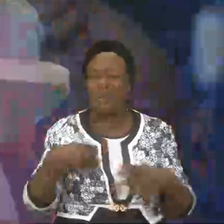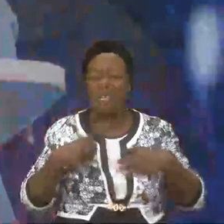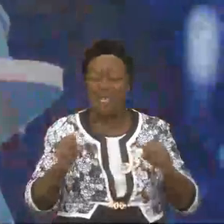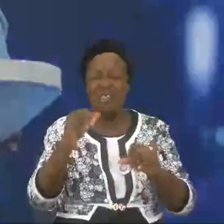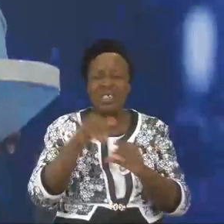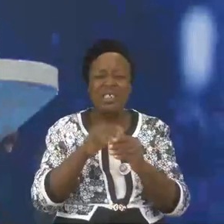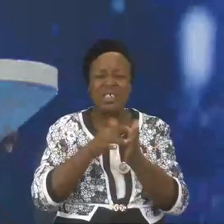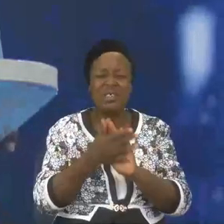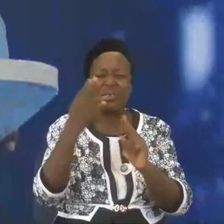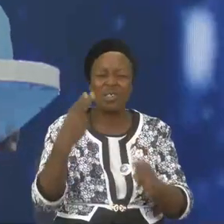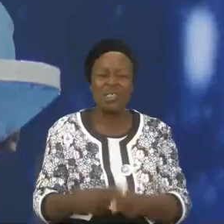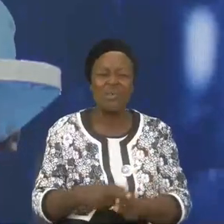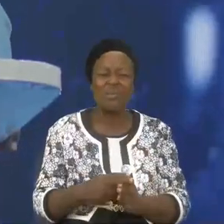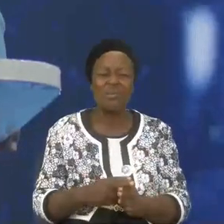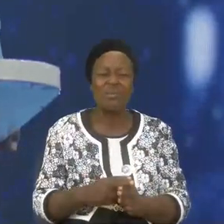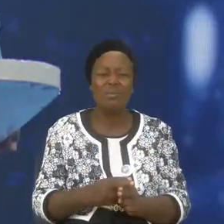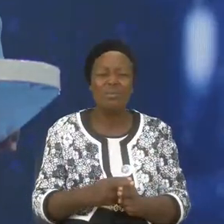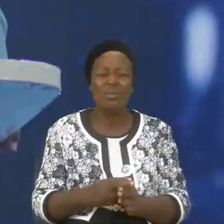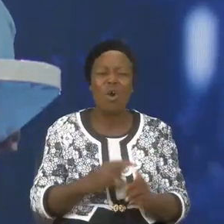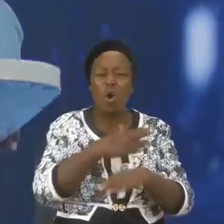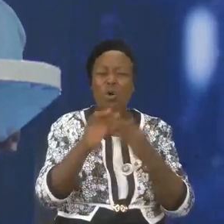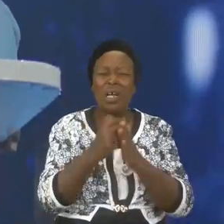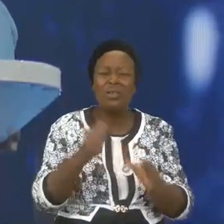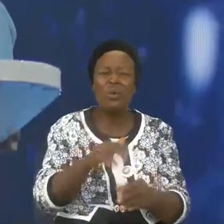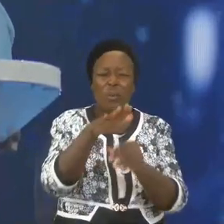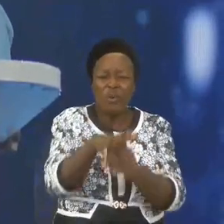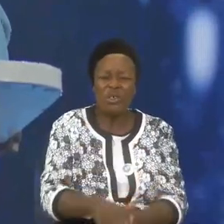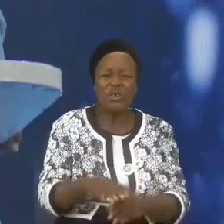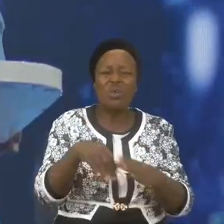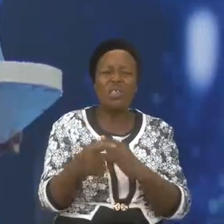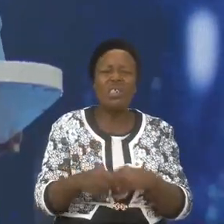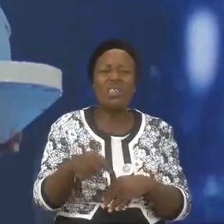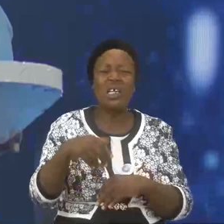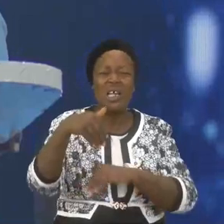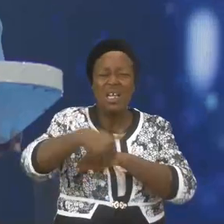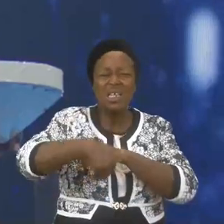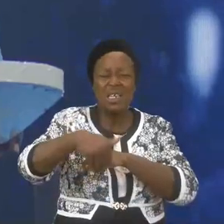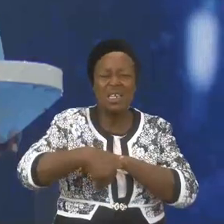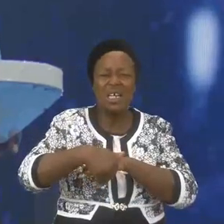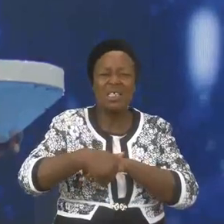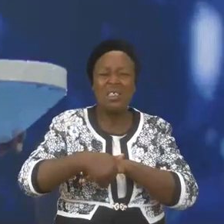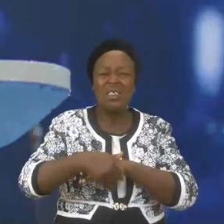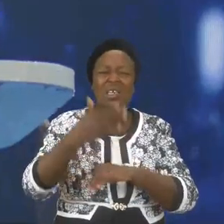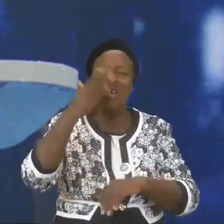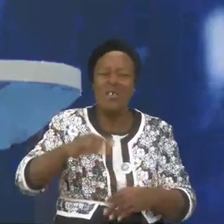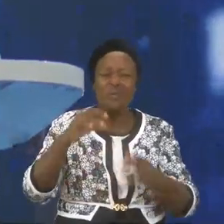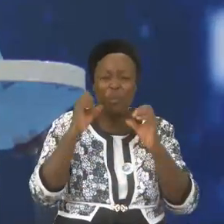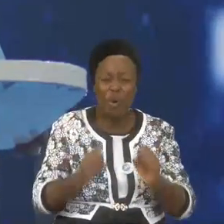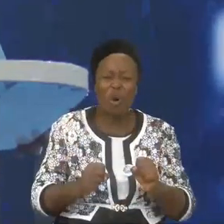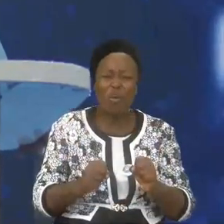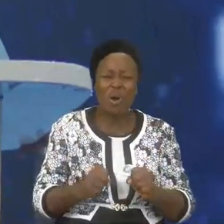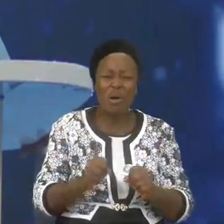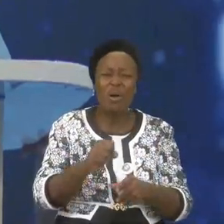Hémorroïdes, sois guéri au nom de Jésus. Cette oppression dans la nuit, les puissants maléfiques qui t'oppressent,